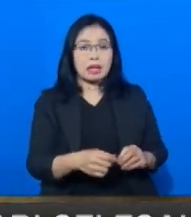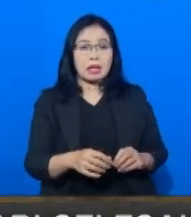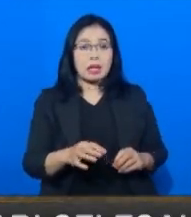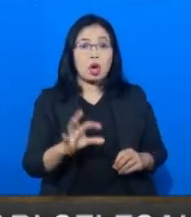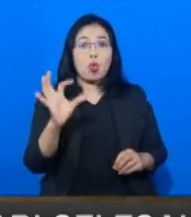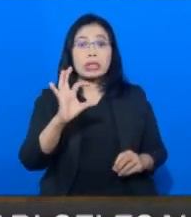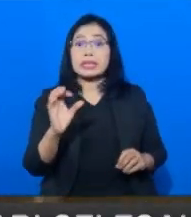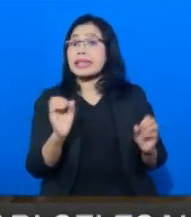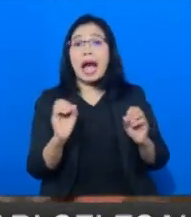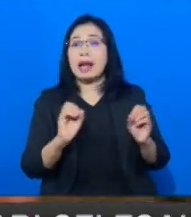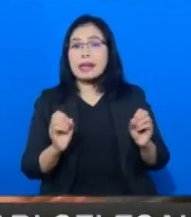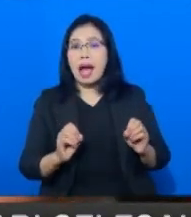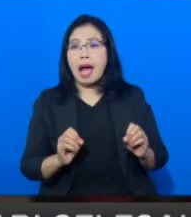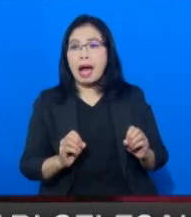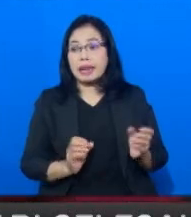jarang.